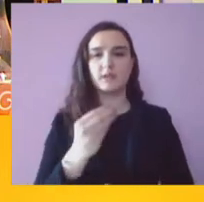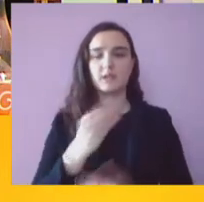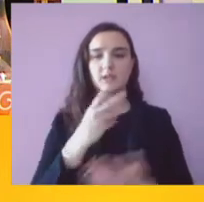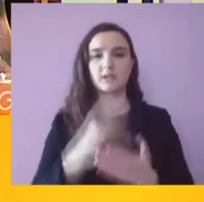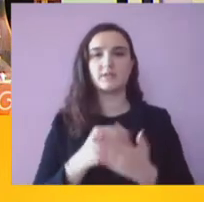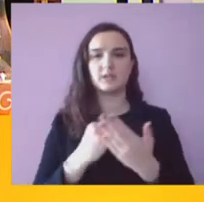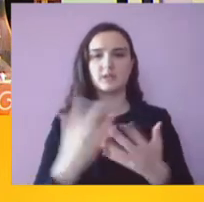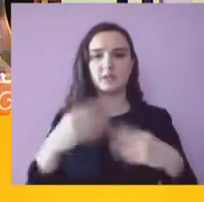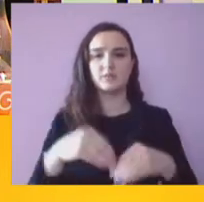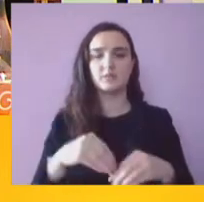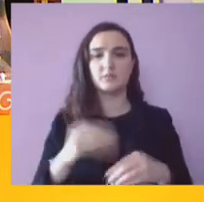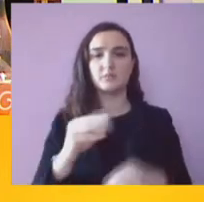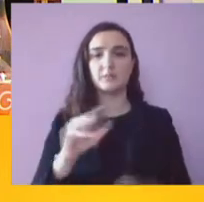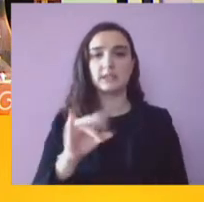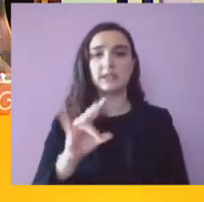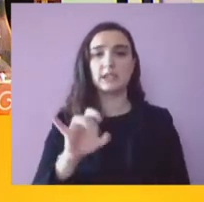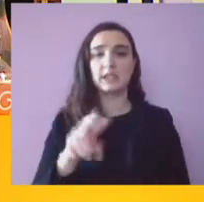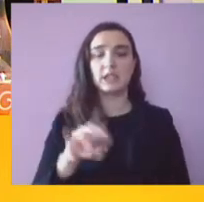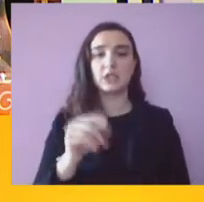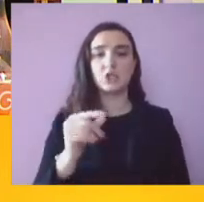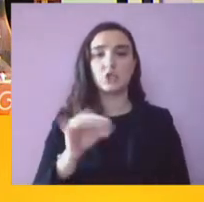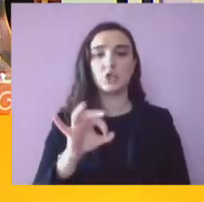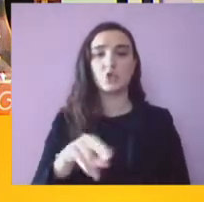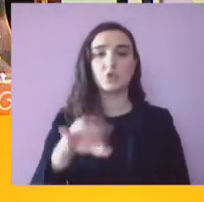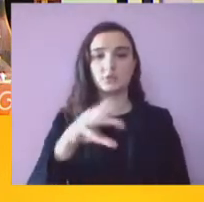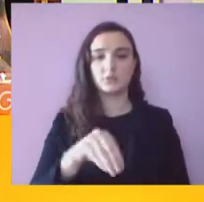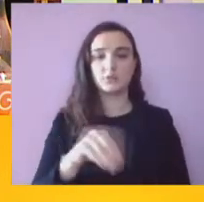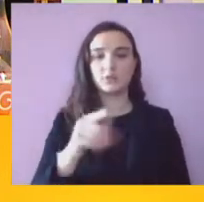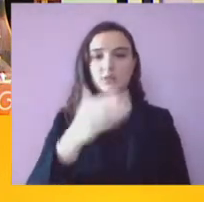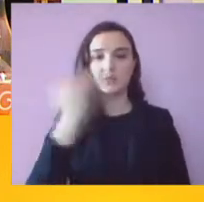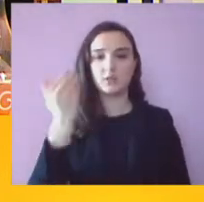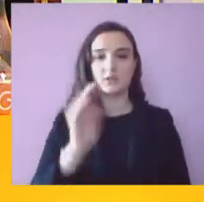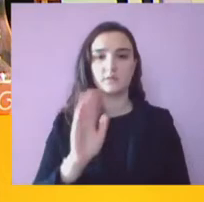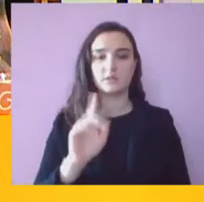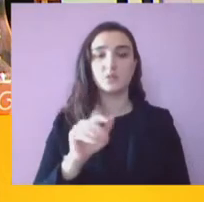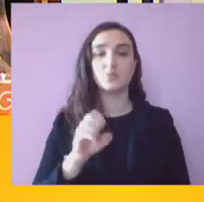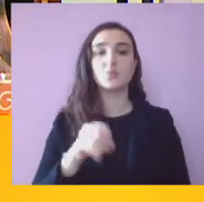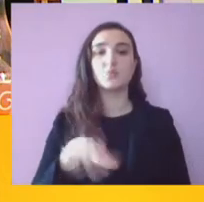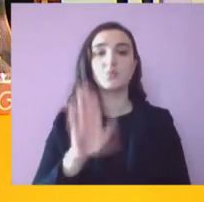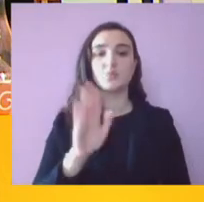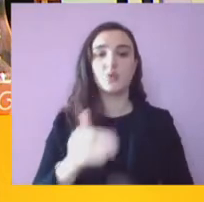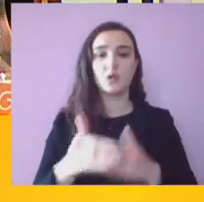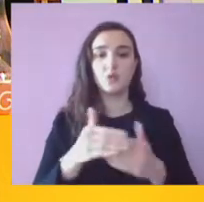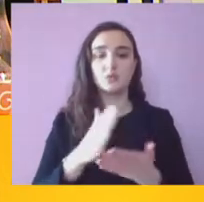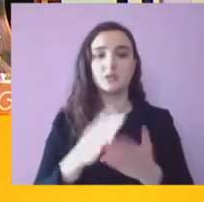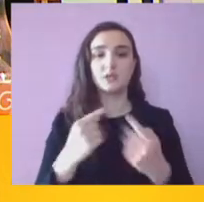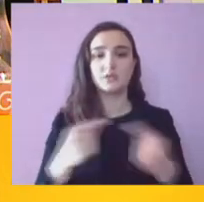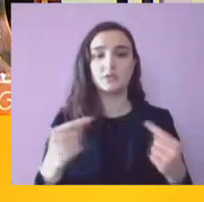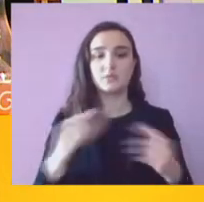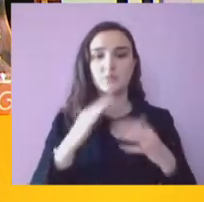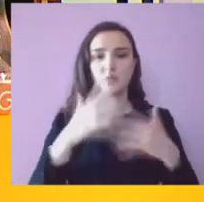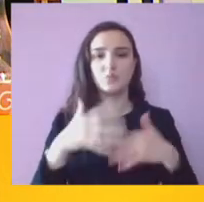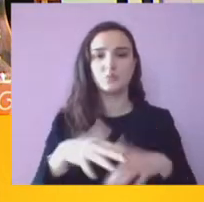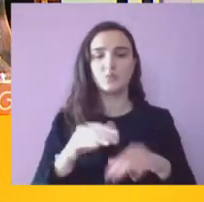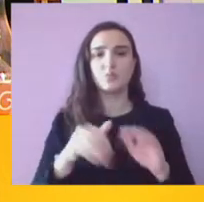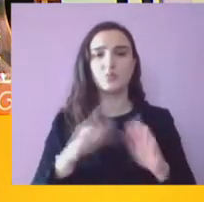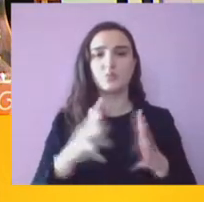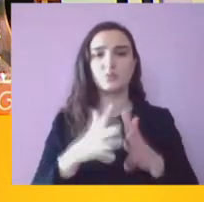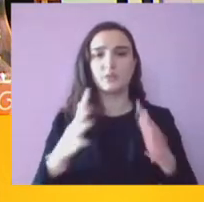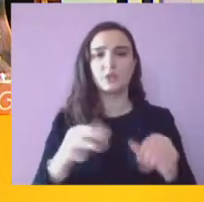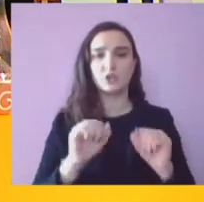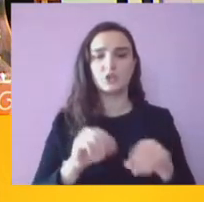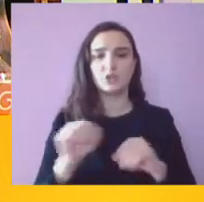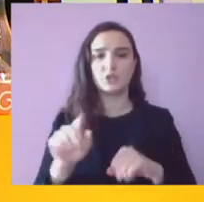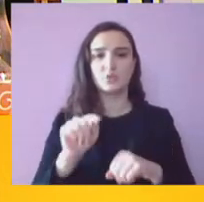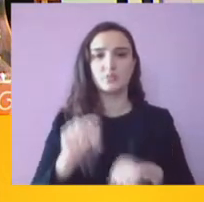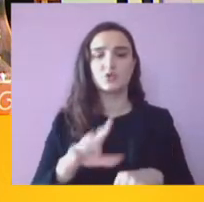არსებულ მინერალებს და ცხადია იოდიც მოხვდება. არ დაგავიწყდეთ, რაც უფრო ახლოს არის ზღვასთან პროდუქტები, მით უფრო მეტია შანსი, რომ მასში იყოს იოდი